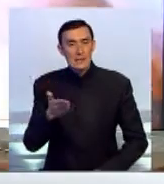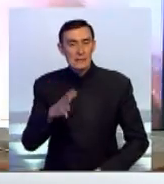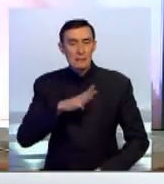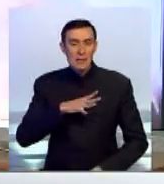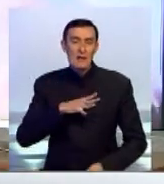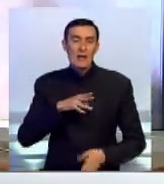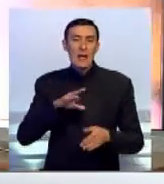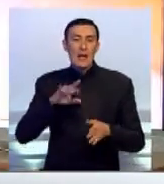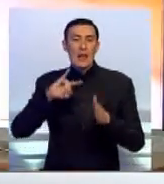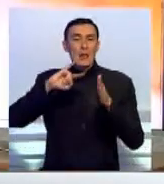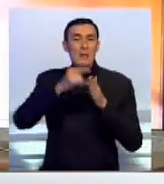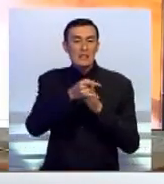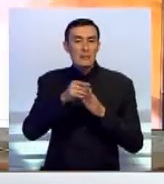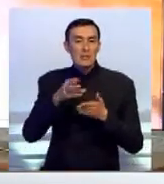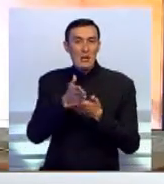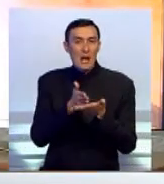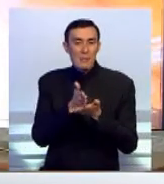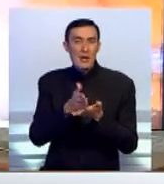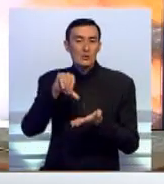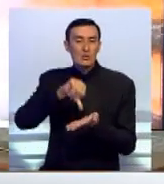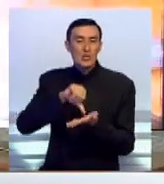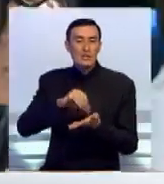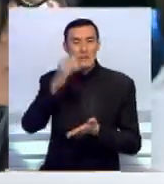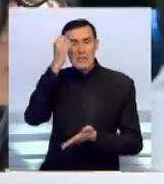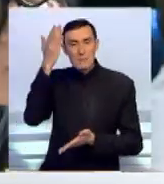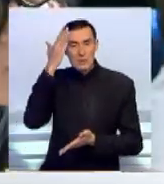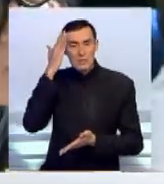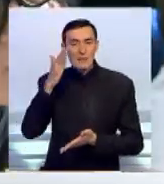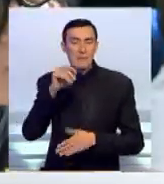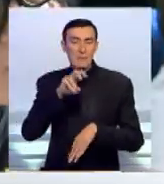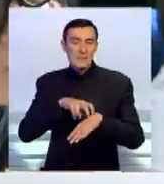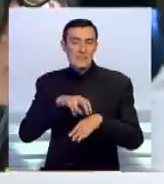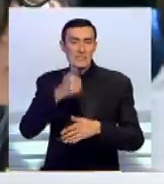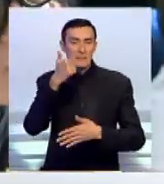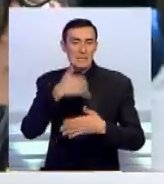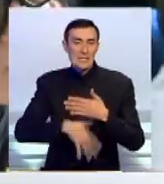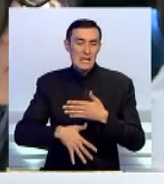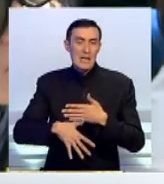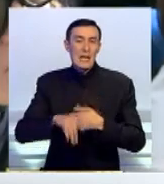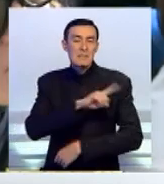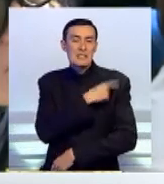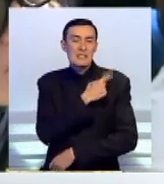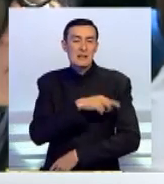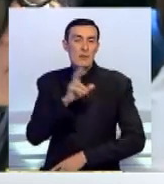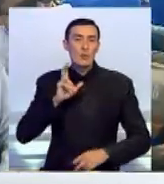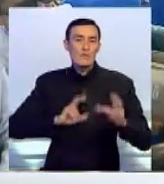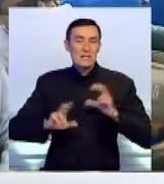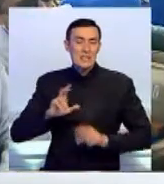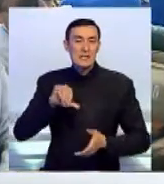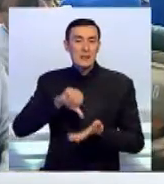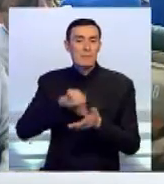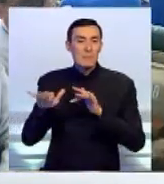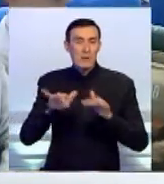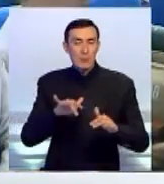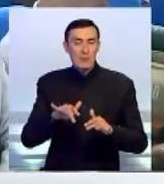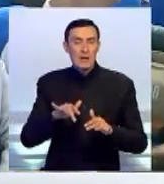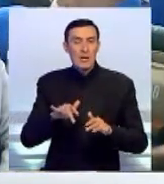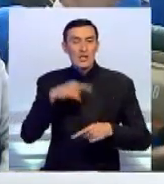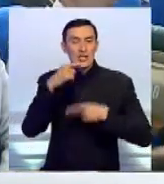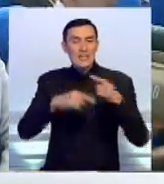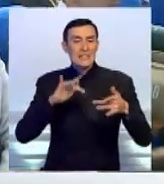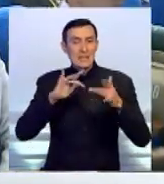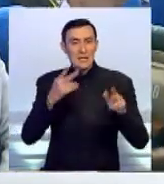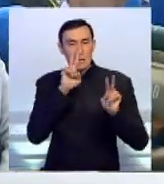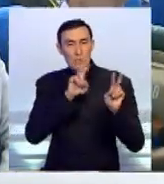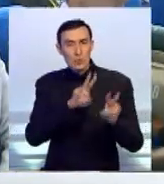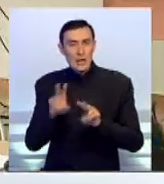Первая лапароскопическая операция с участием японского специалиста прошла в медицинском центре медуниверситета. За процессом в реальном времени